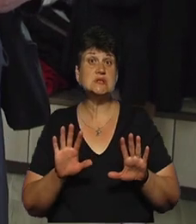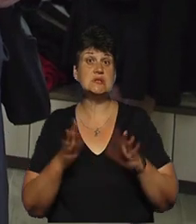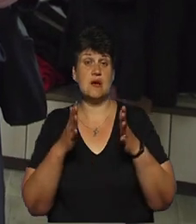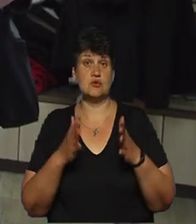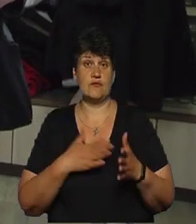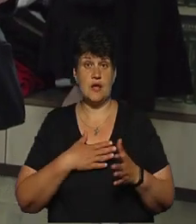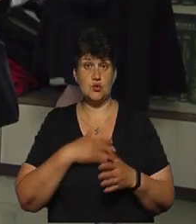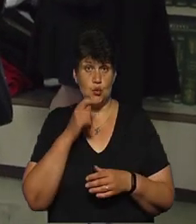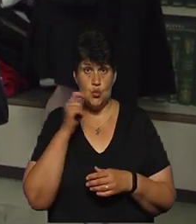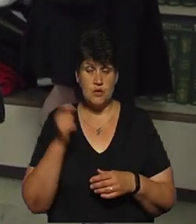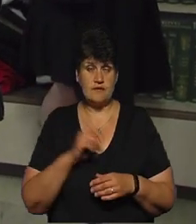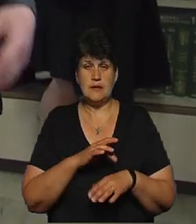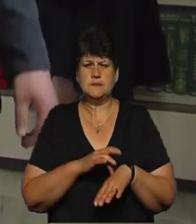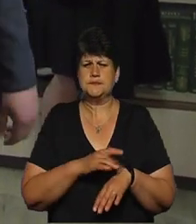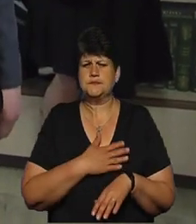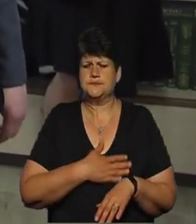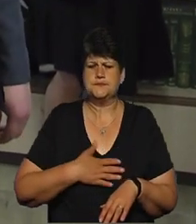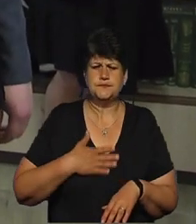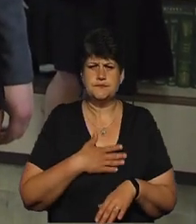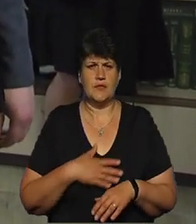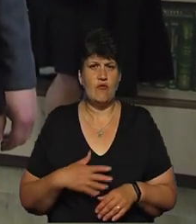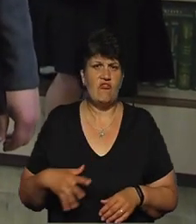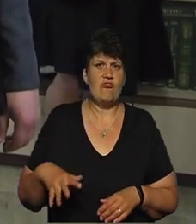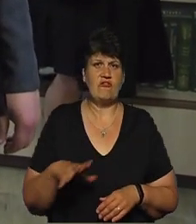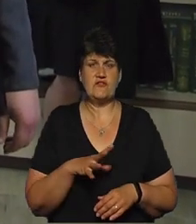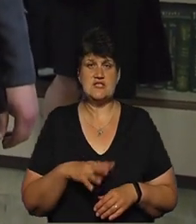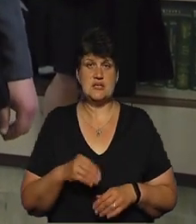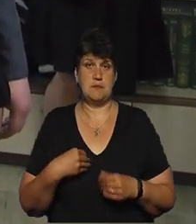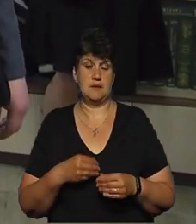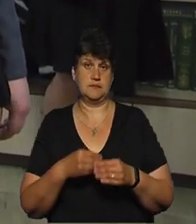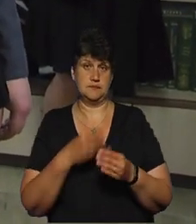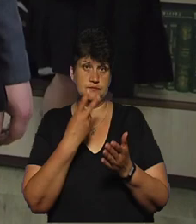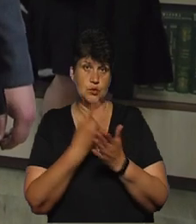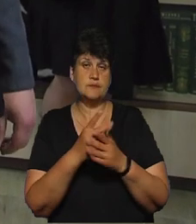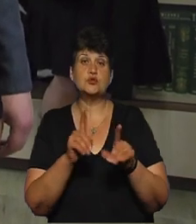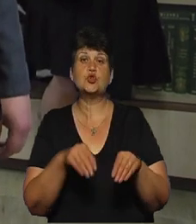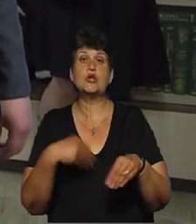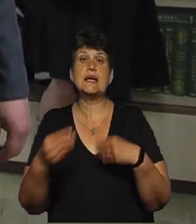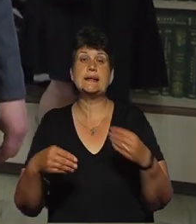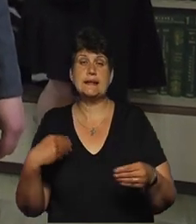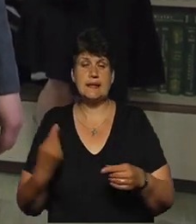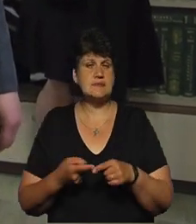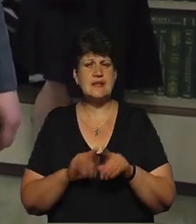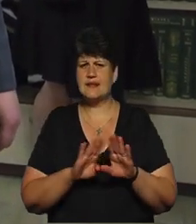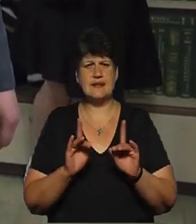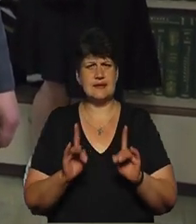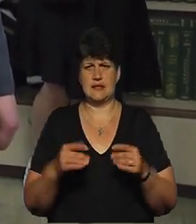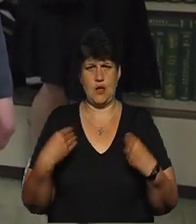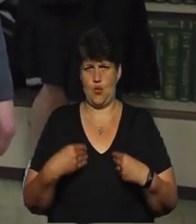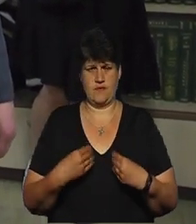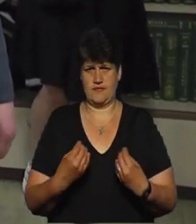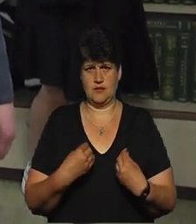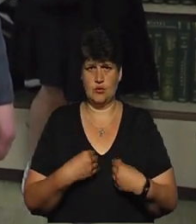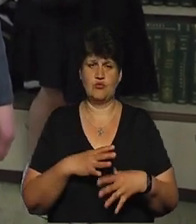Україною. Вони всі вболівають, вони всі переживають. Ми їм регулярно відсилаємо, що ми даємо, тому що це не тільки одяг. Вони відсилають і